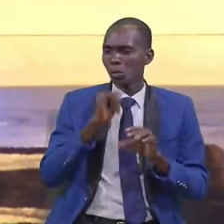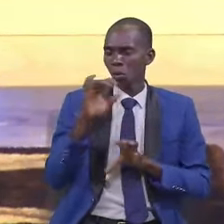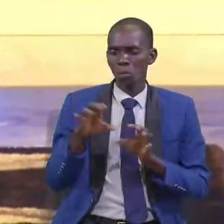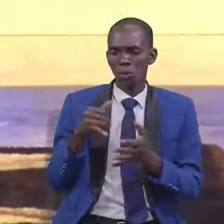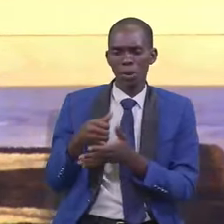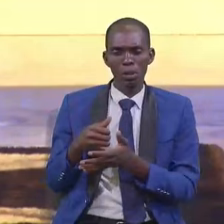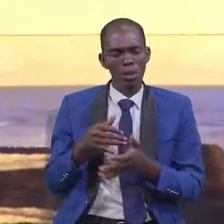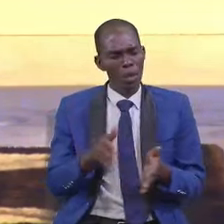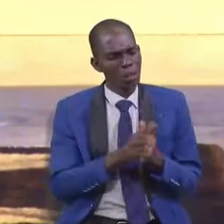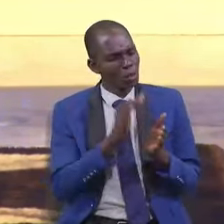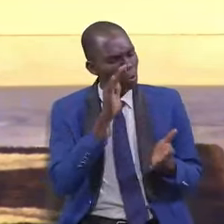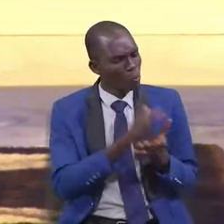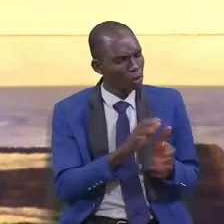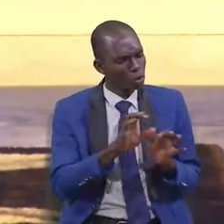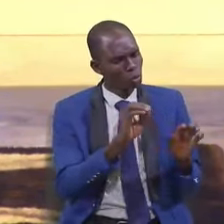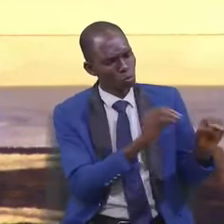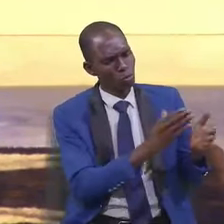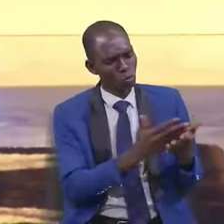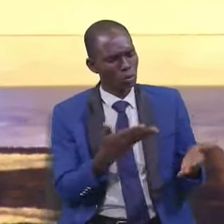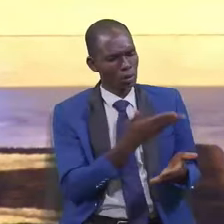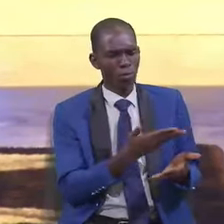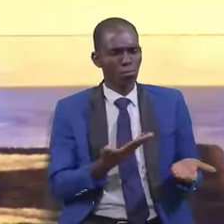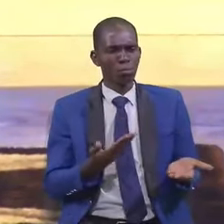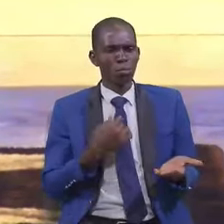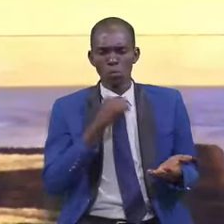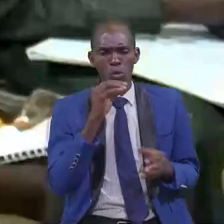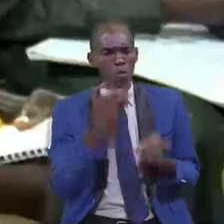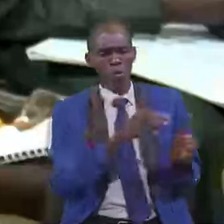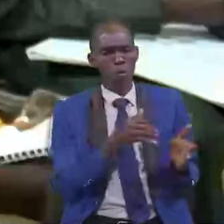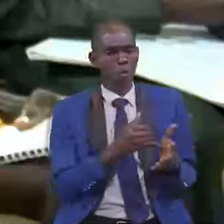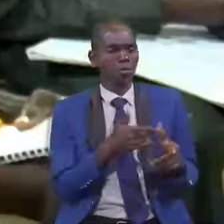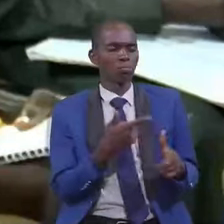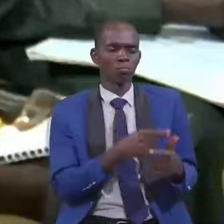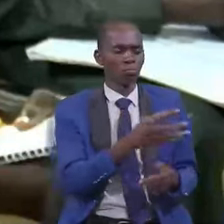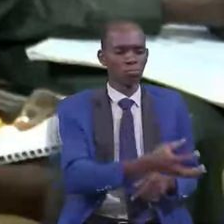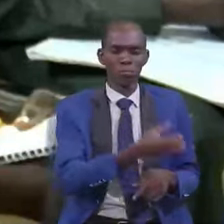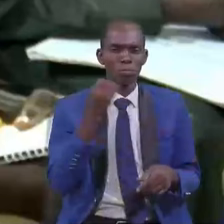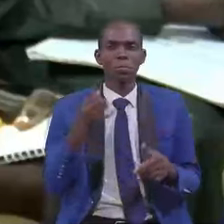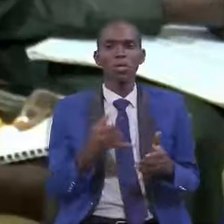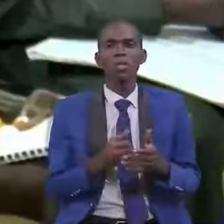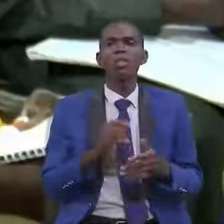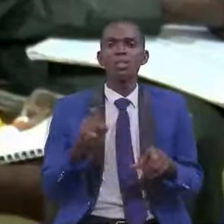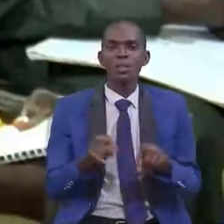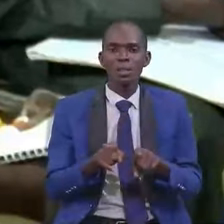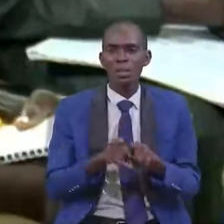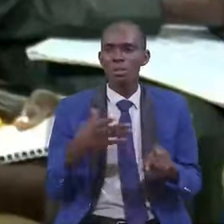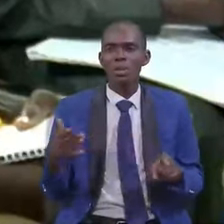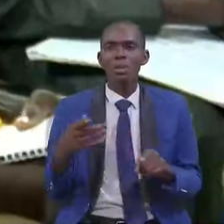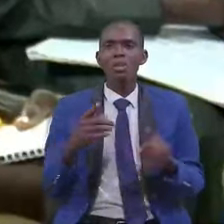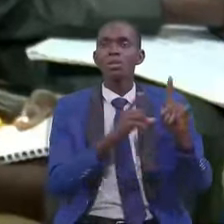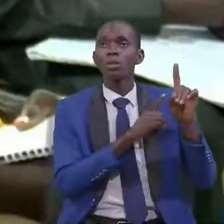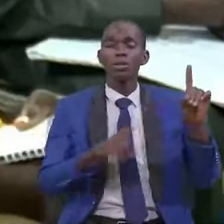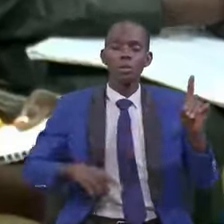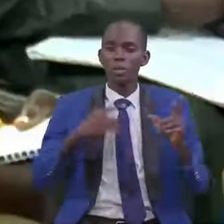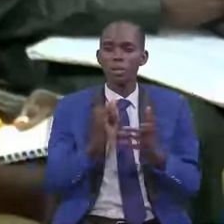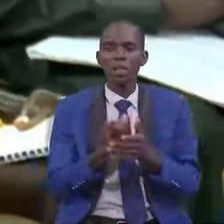Il dit, non, moi, je n'ai rien. Donc, c'est pas moi. Donc, on peut l'enlever. Dieu a dit que toute maladie dans le corps d'un enfant de